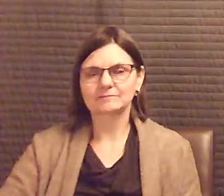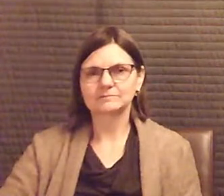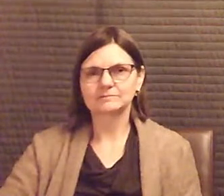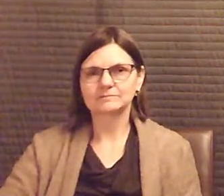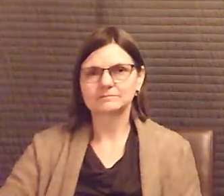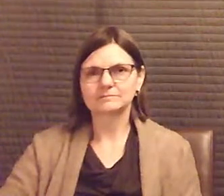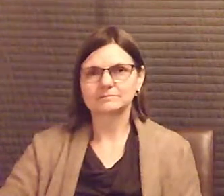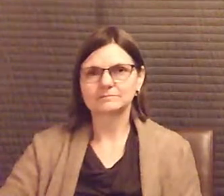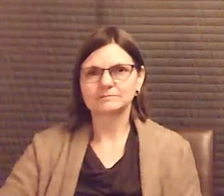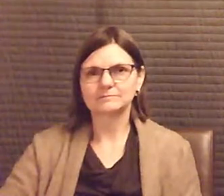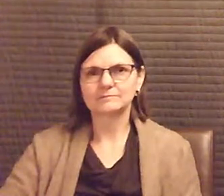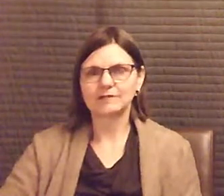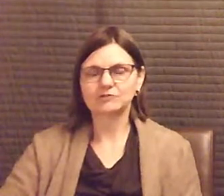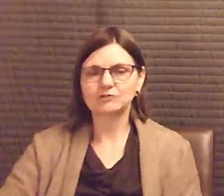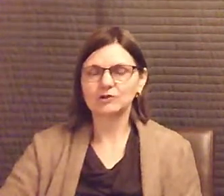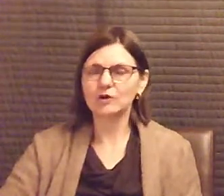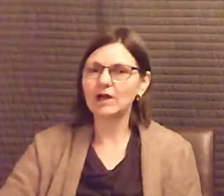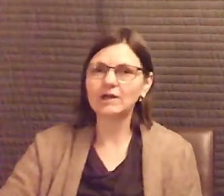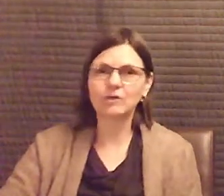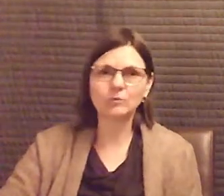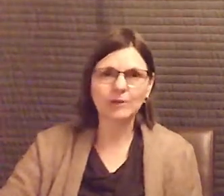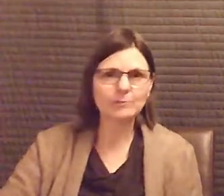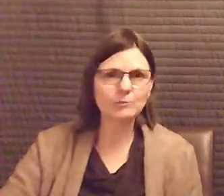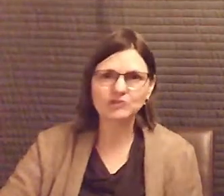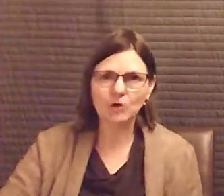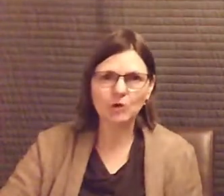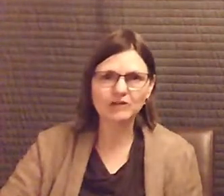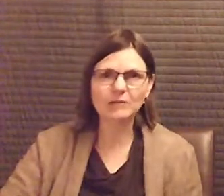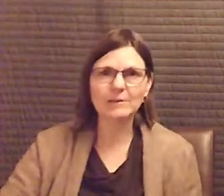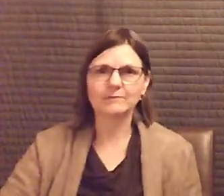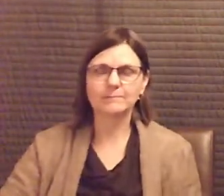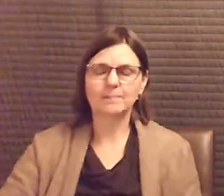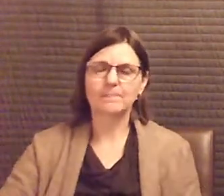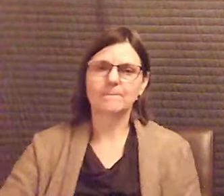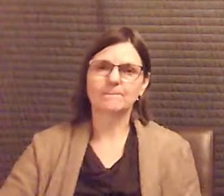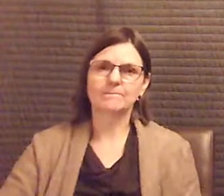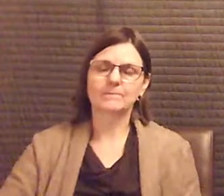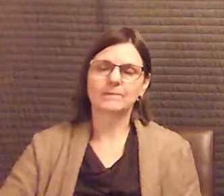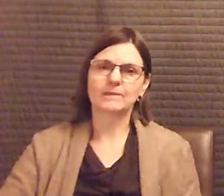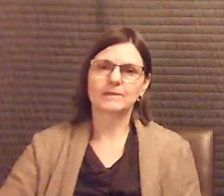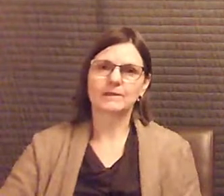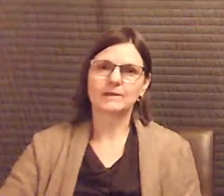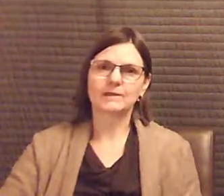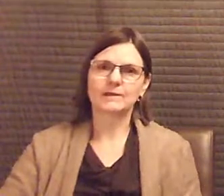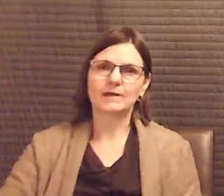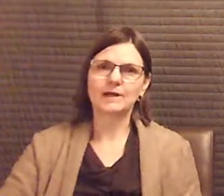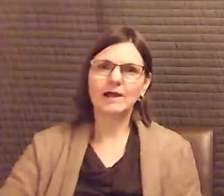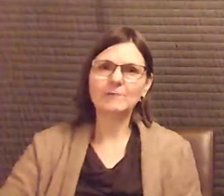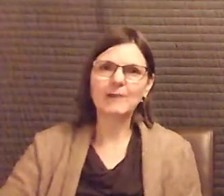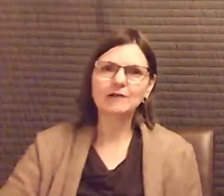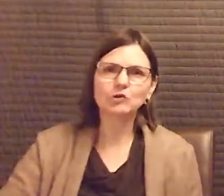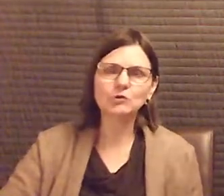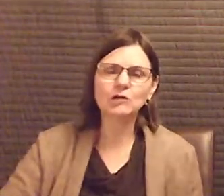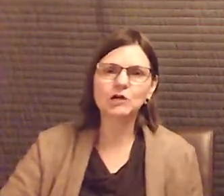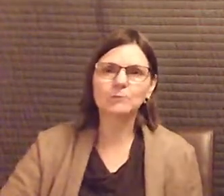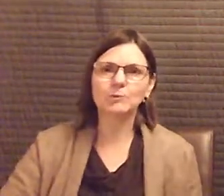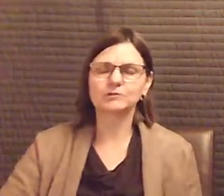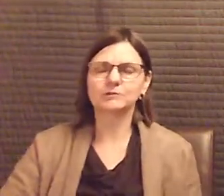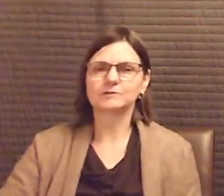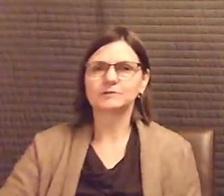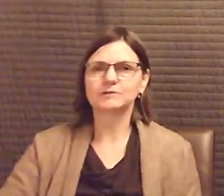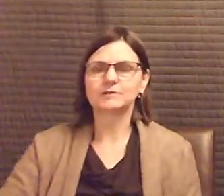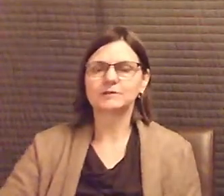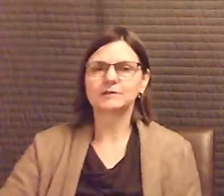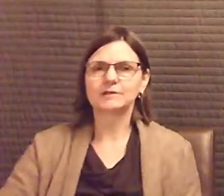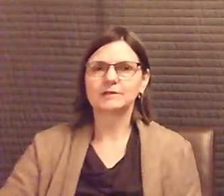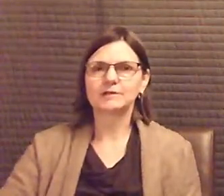and ever en hij stuk waar komt daar bemoeit zich overal is messing op de luitjes hij maakte huwelijken kapot